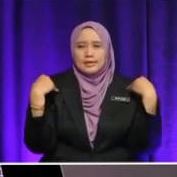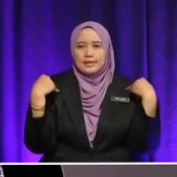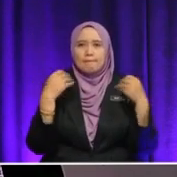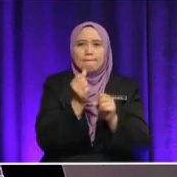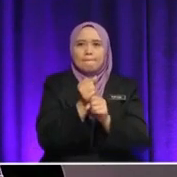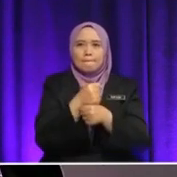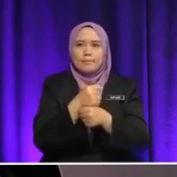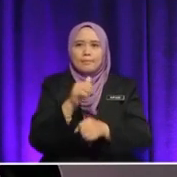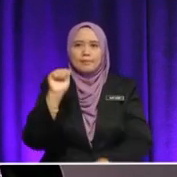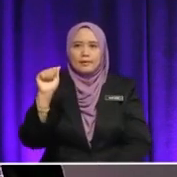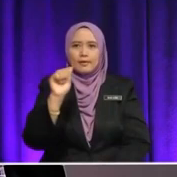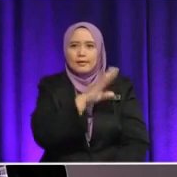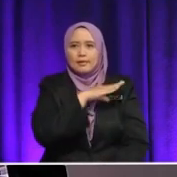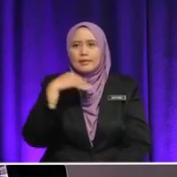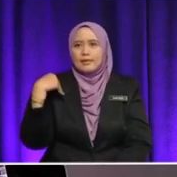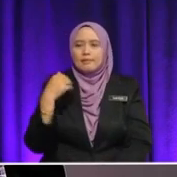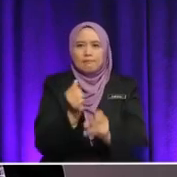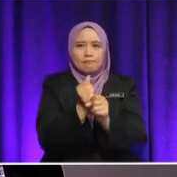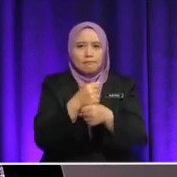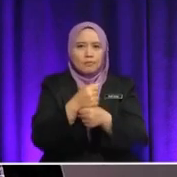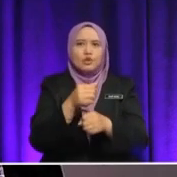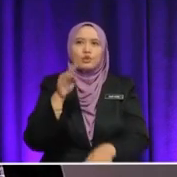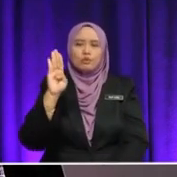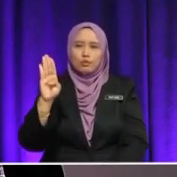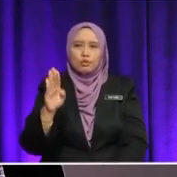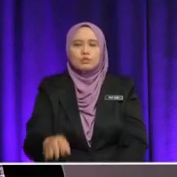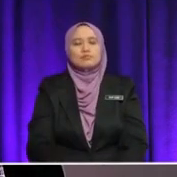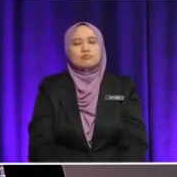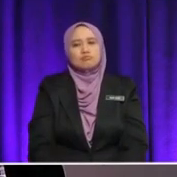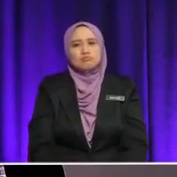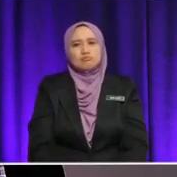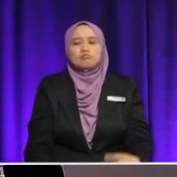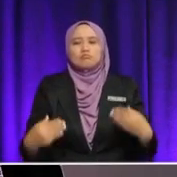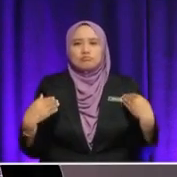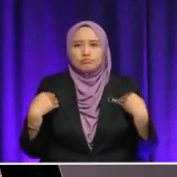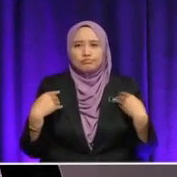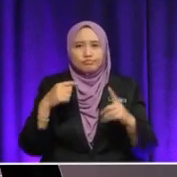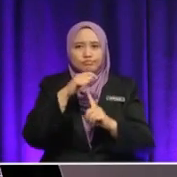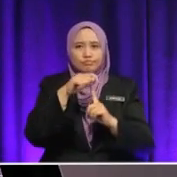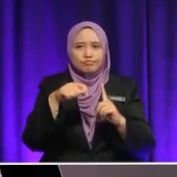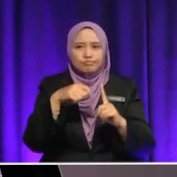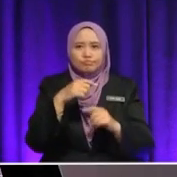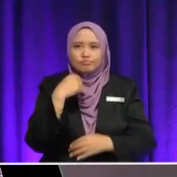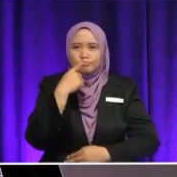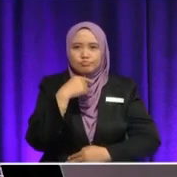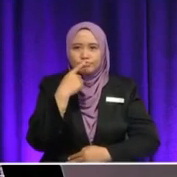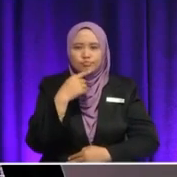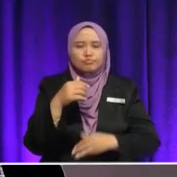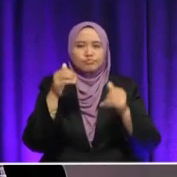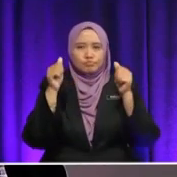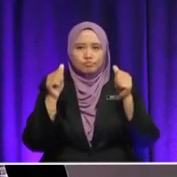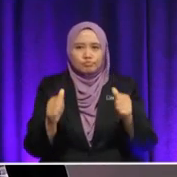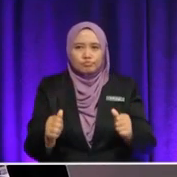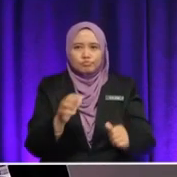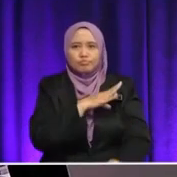Oke jadi kita tari kita ada Siapa anggota kita the tujuan dan kita ada kesan jawatankuasa tersebut bye